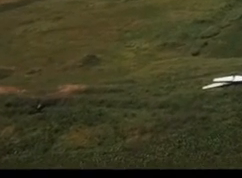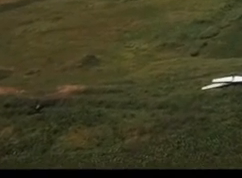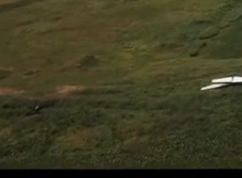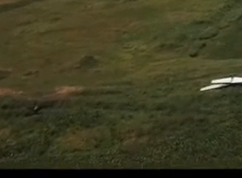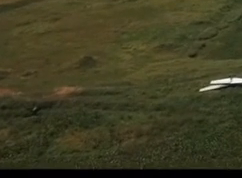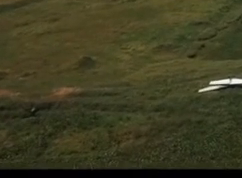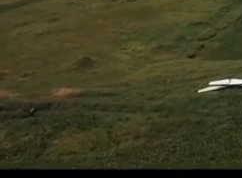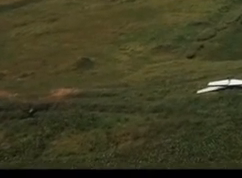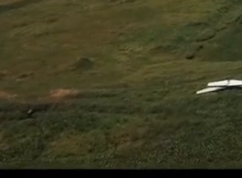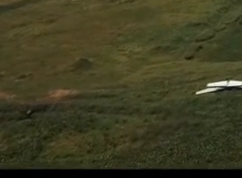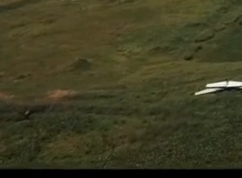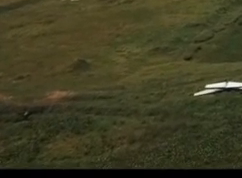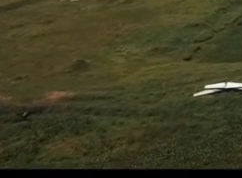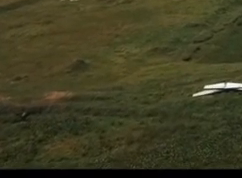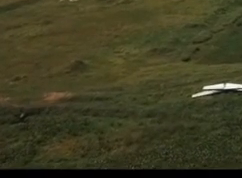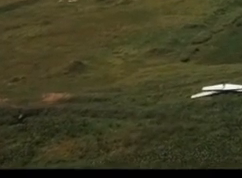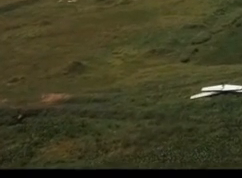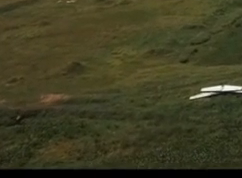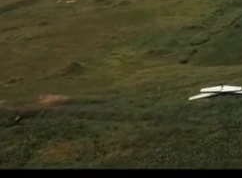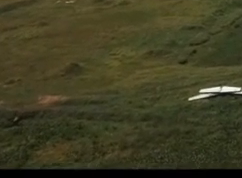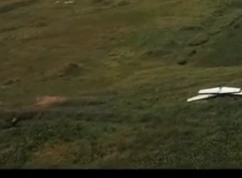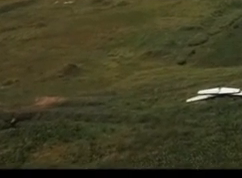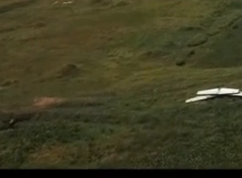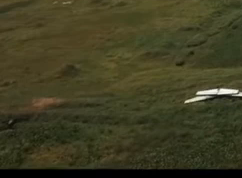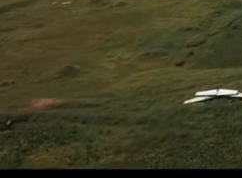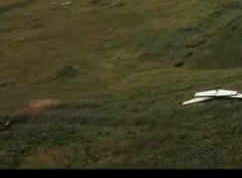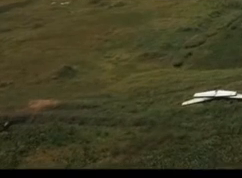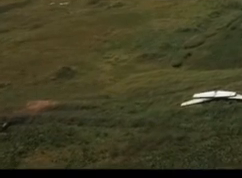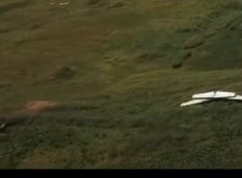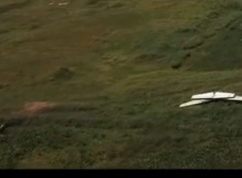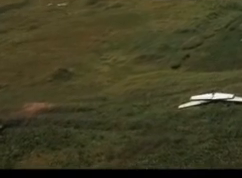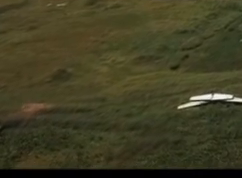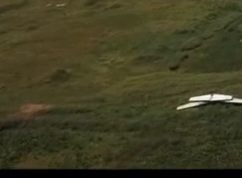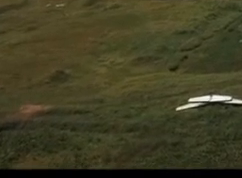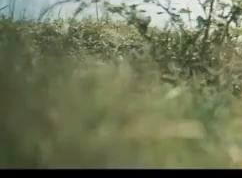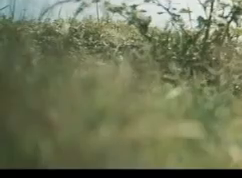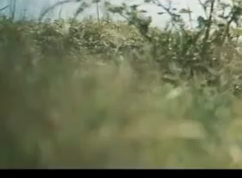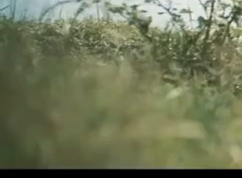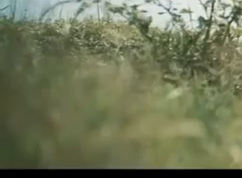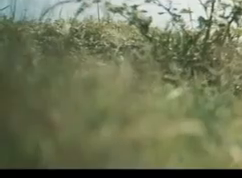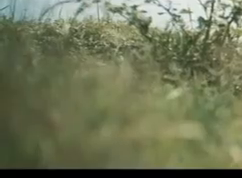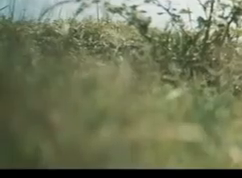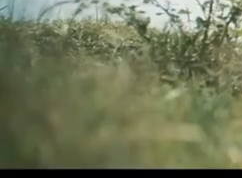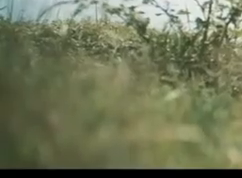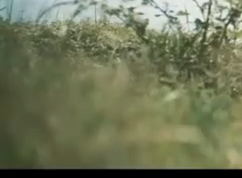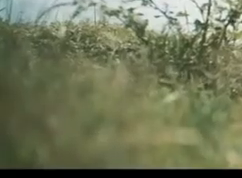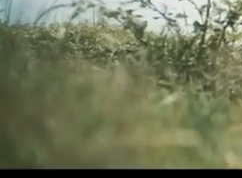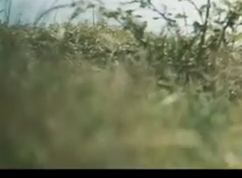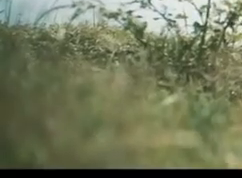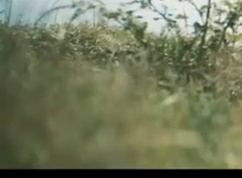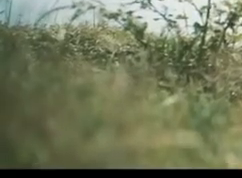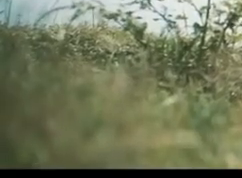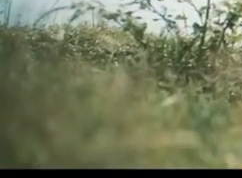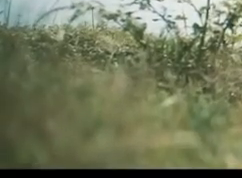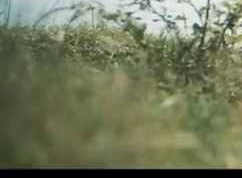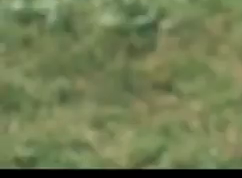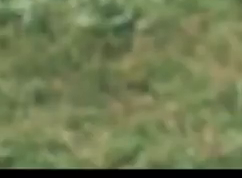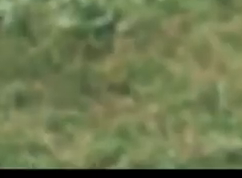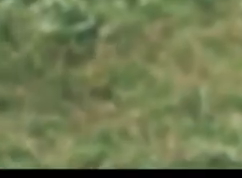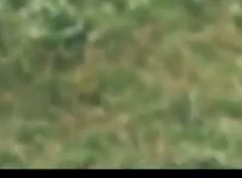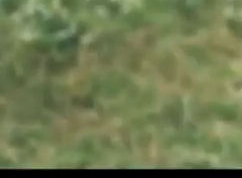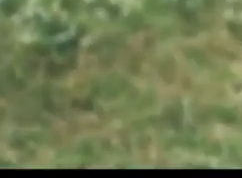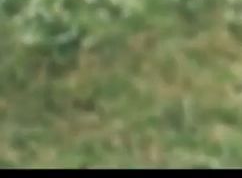Sasamahan kita kahit isang eroplano ang agwat nating dalawa. Dahil kung nakakapagsalita lamang ang